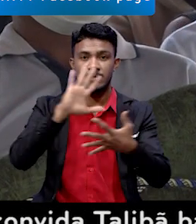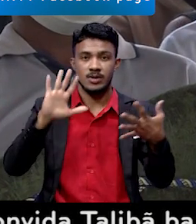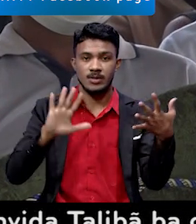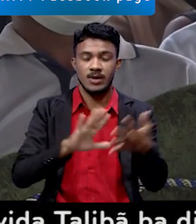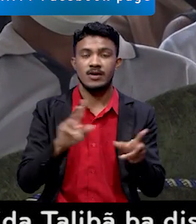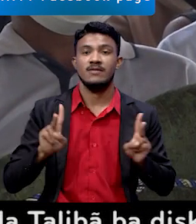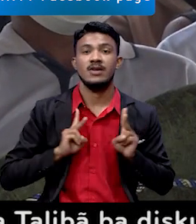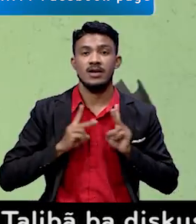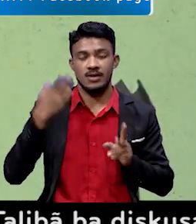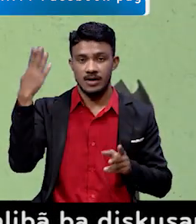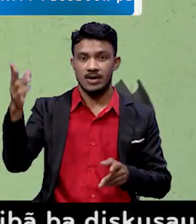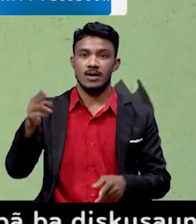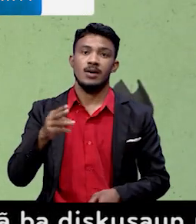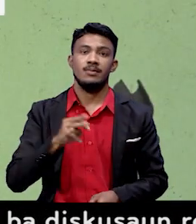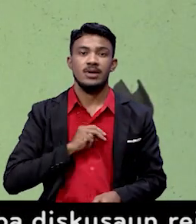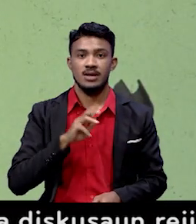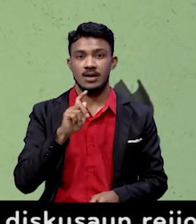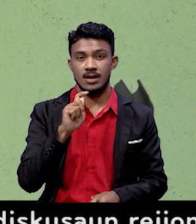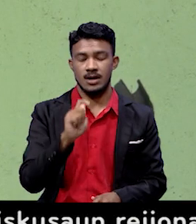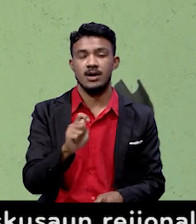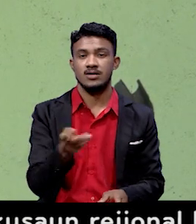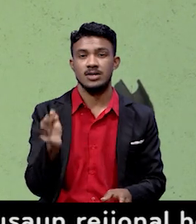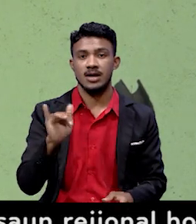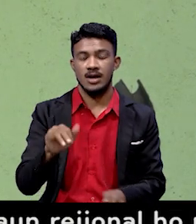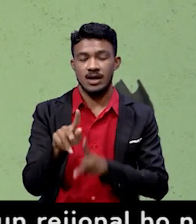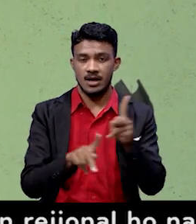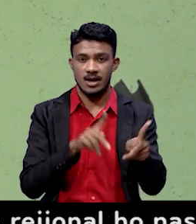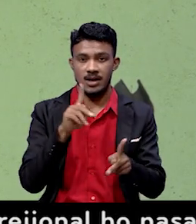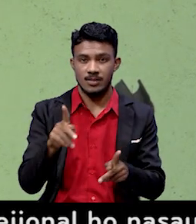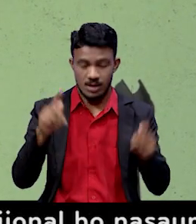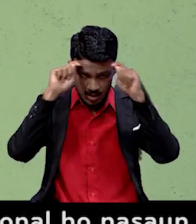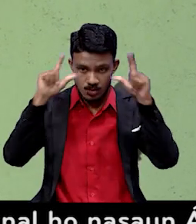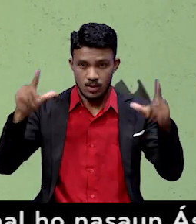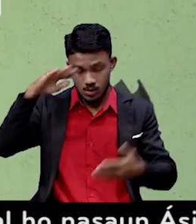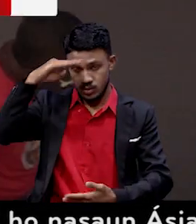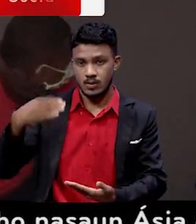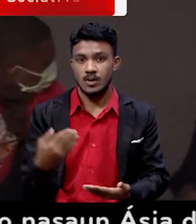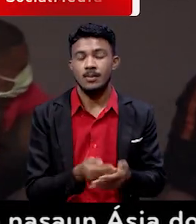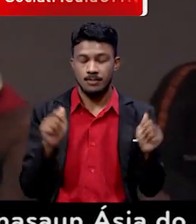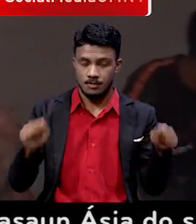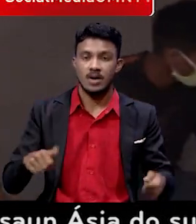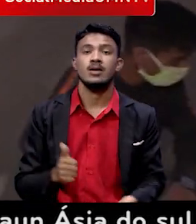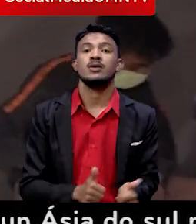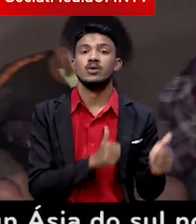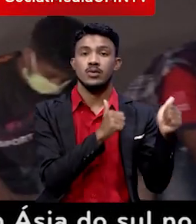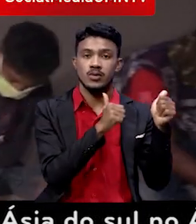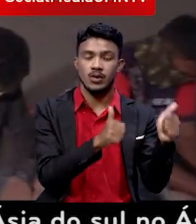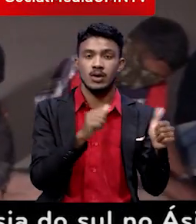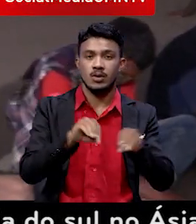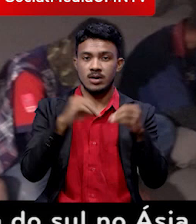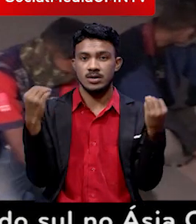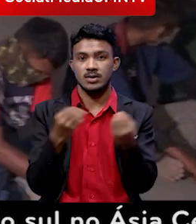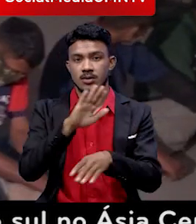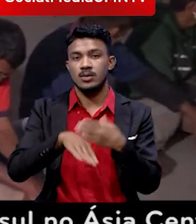veterano iha metenaru. Valora telaik hateten sidadaun Timoroang bele tuir qualquer organisasaun mai bela-bela halo juramento iha